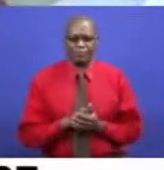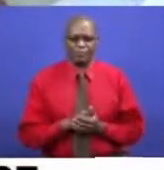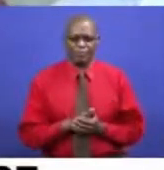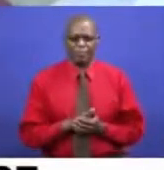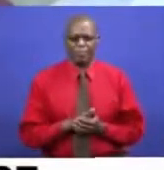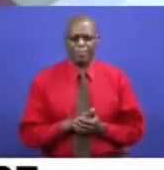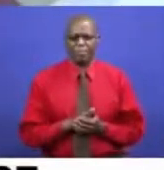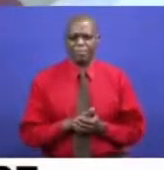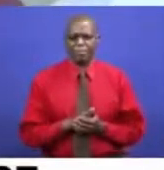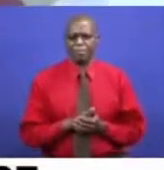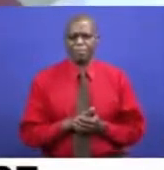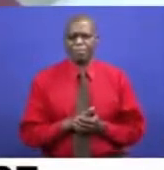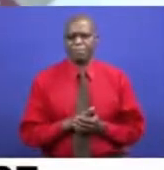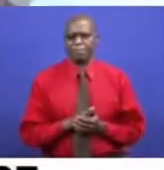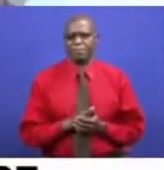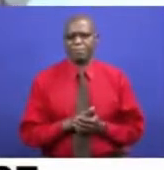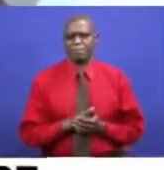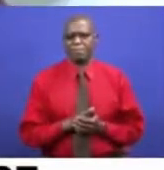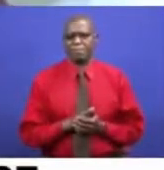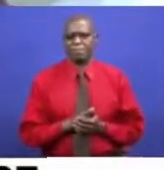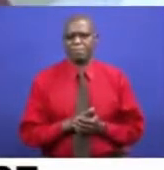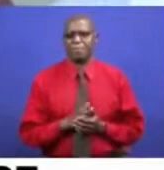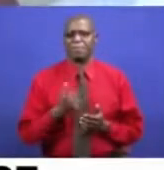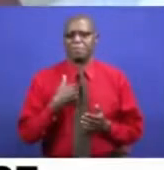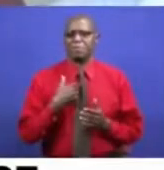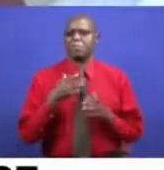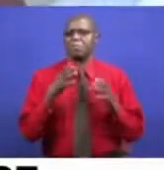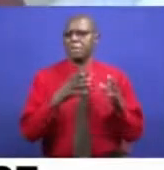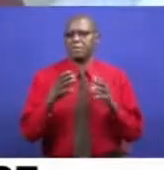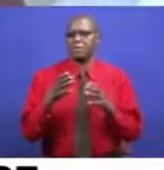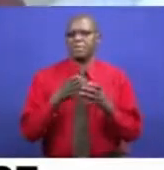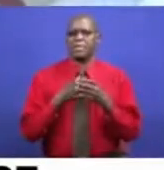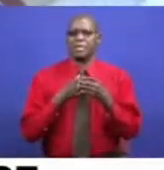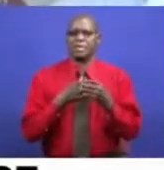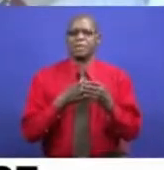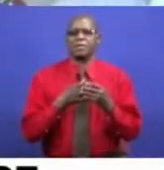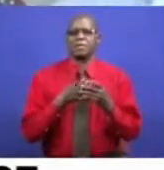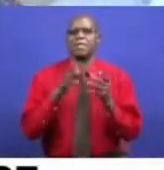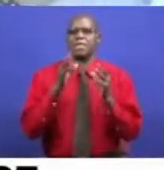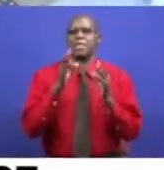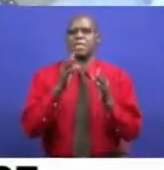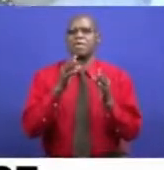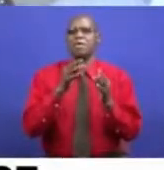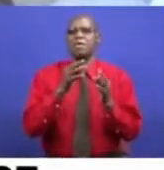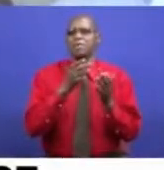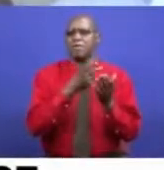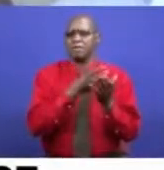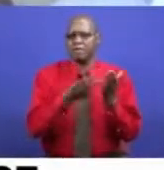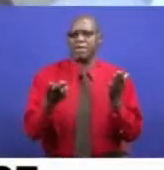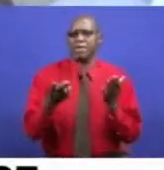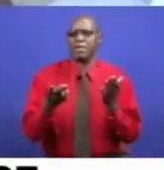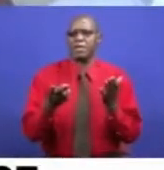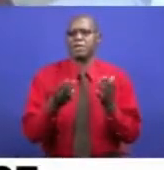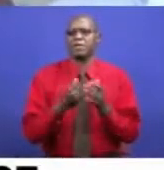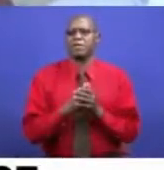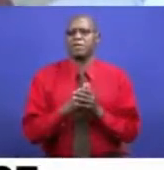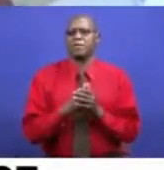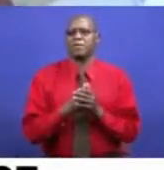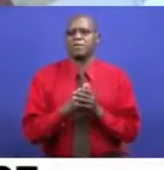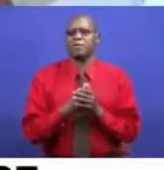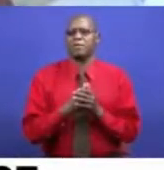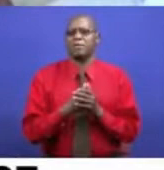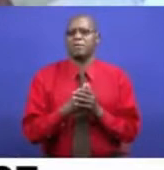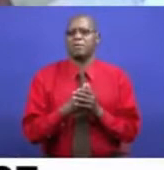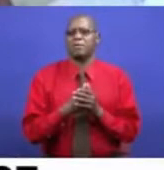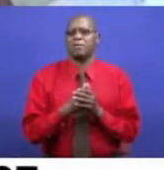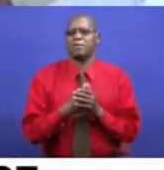We don't beg. Mimi ni party leader. Kama watashindwa kama party leader, nitatafuta mdhamini, nitakuwa